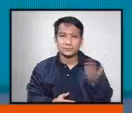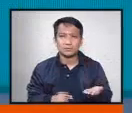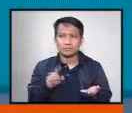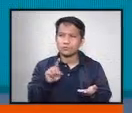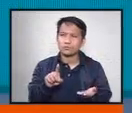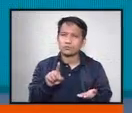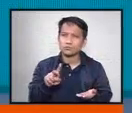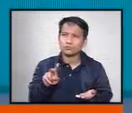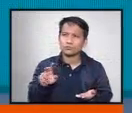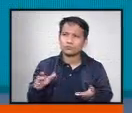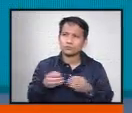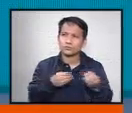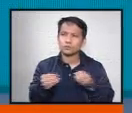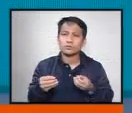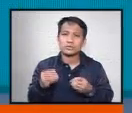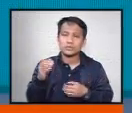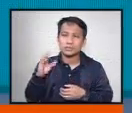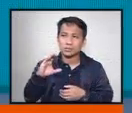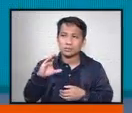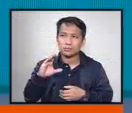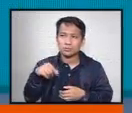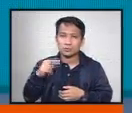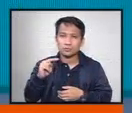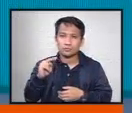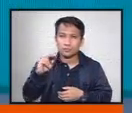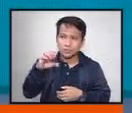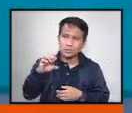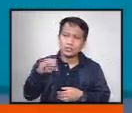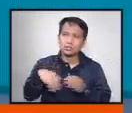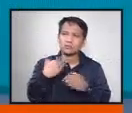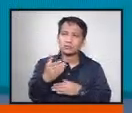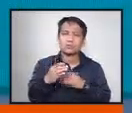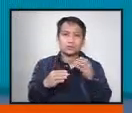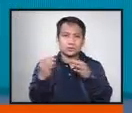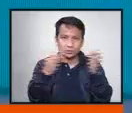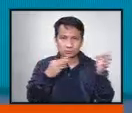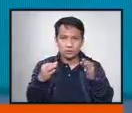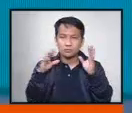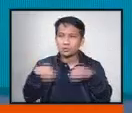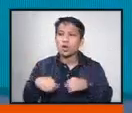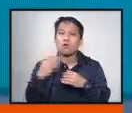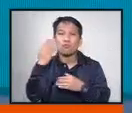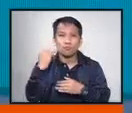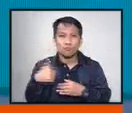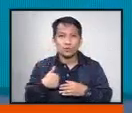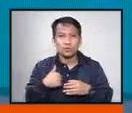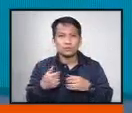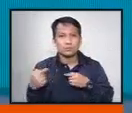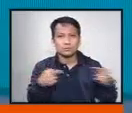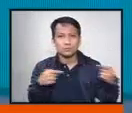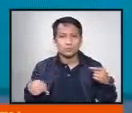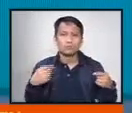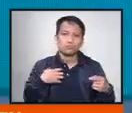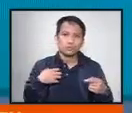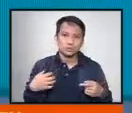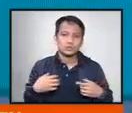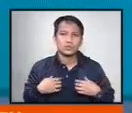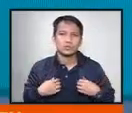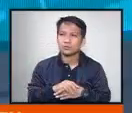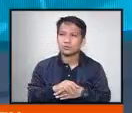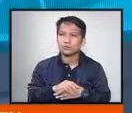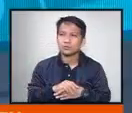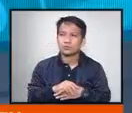Patay sa Baybas operation sa Cabanatuan City, Nueva Ecija, ang isang drug suspect matapos manlaban sa mga